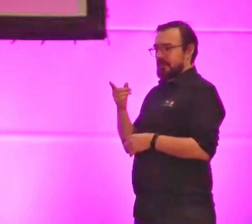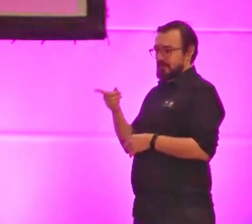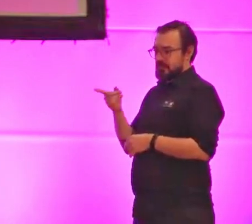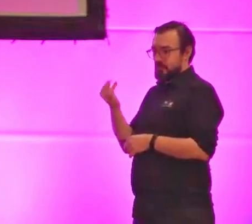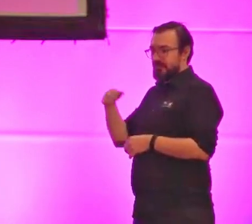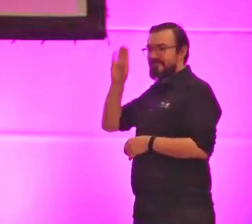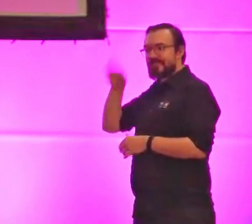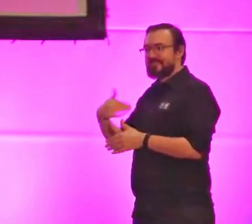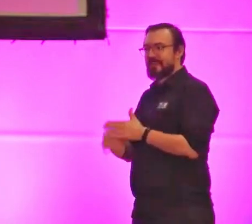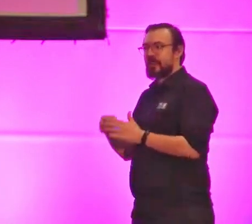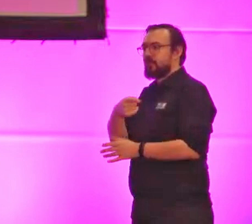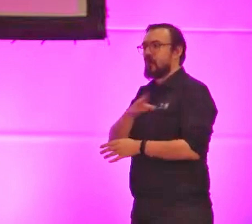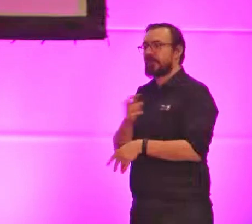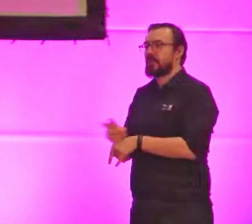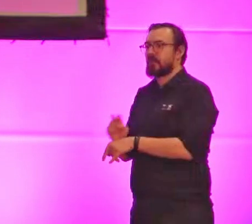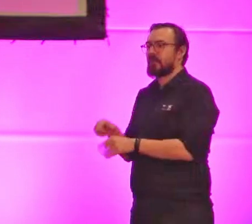det visste Lundin om.